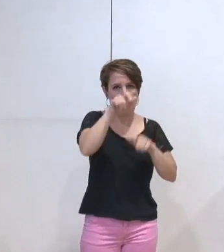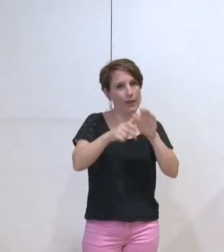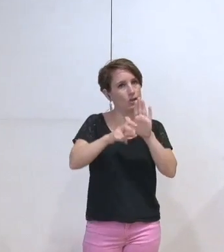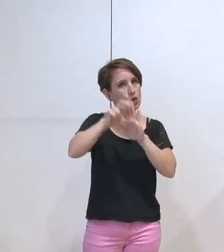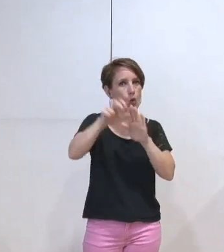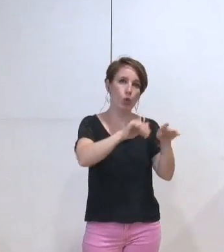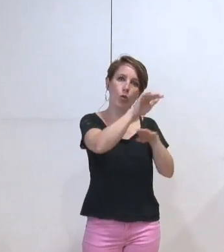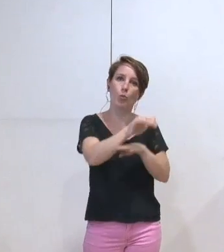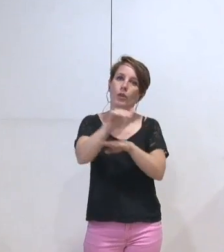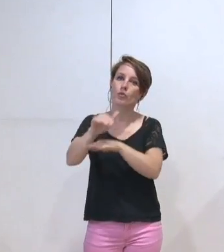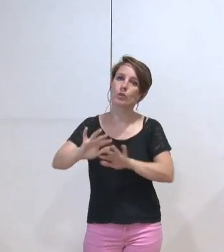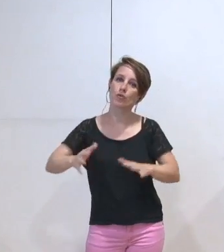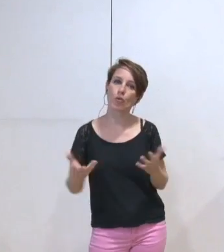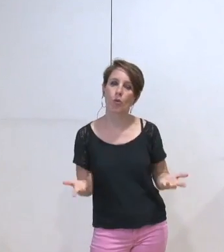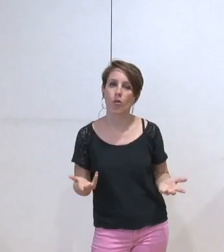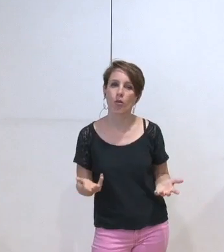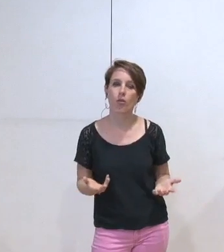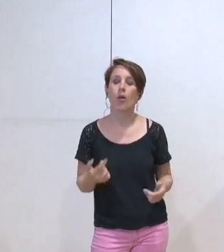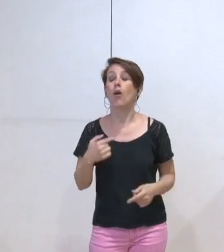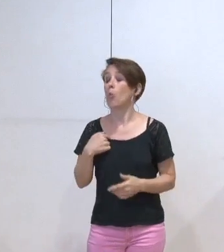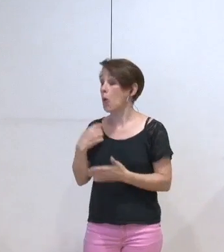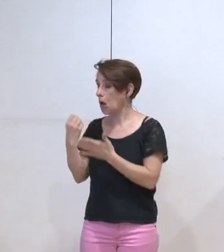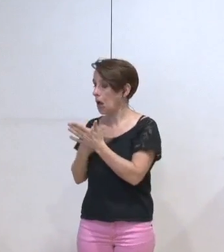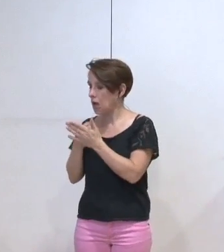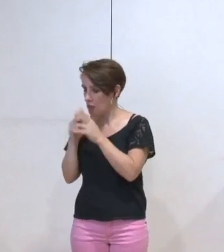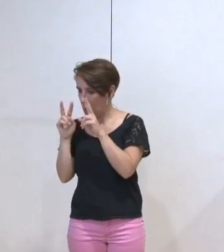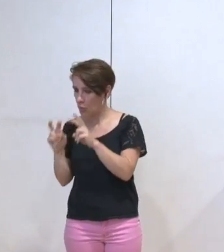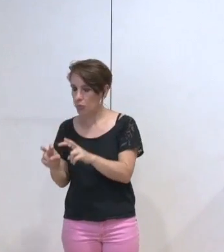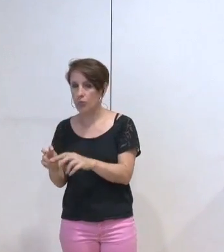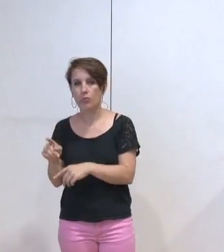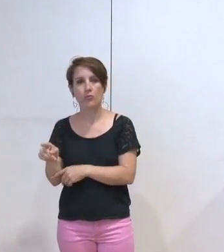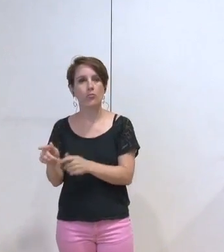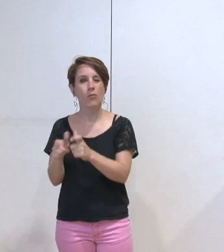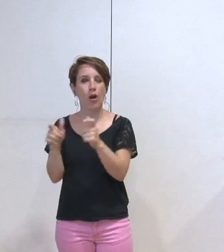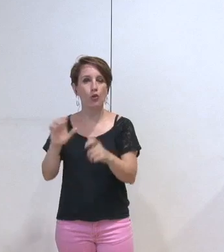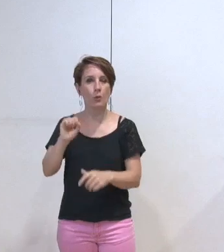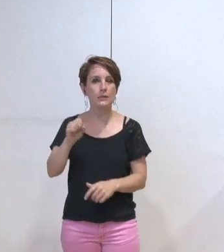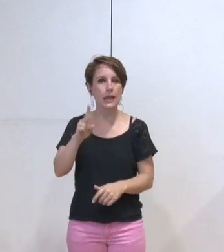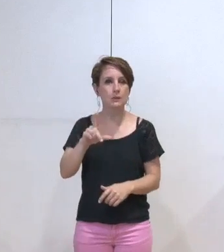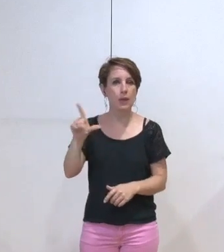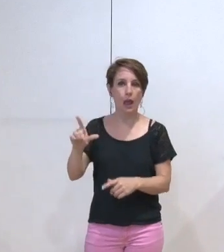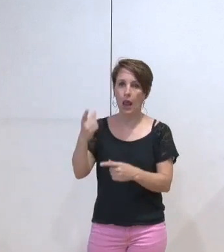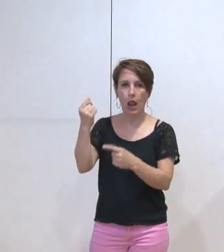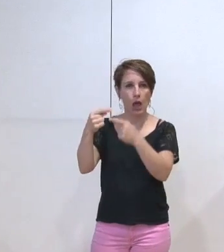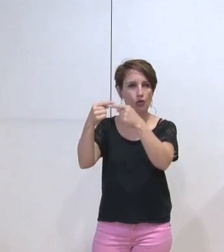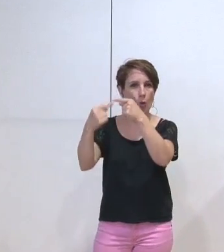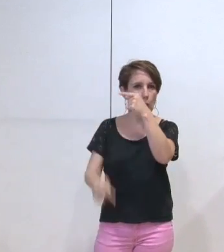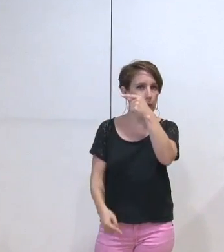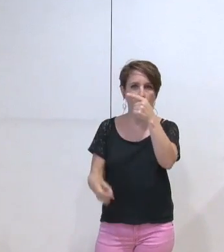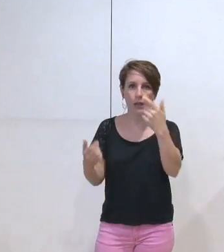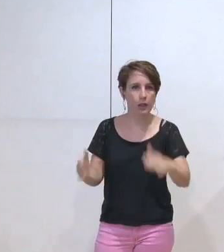pris cette SPL s'avère être déjà un gouffre j'en veux pour preuve c'est ces